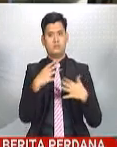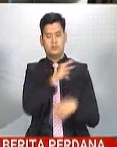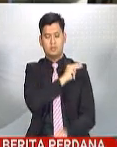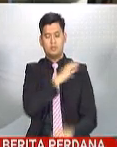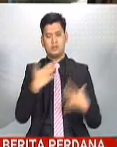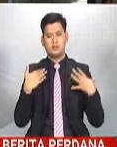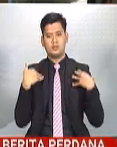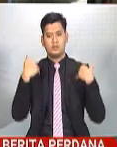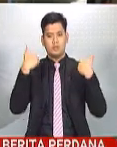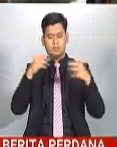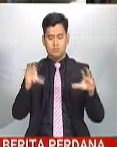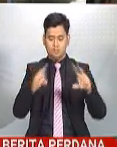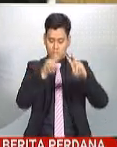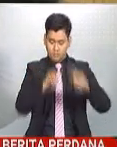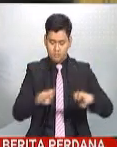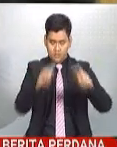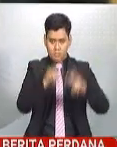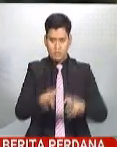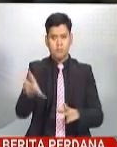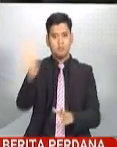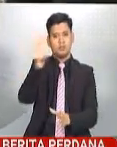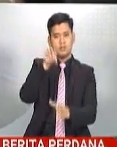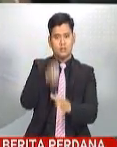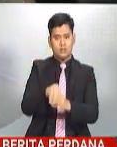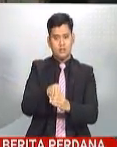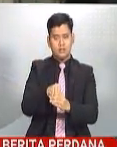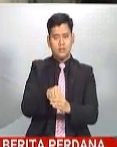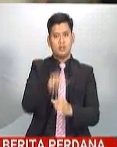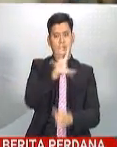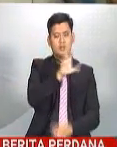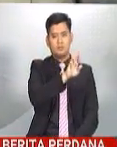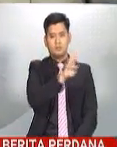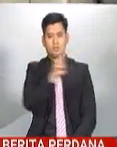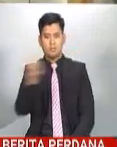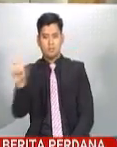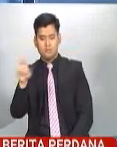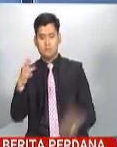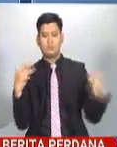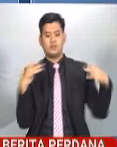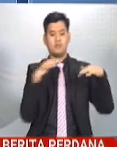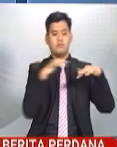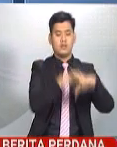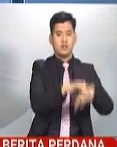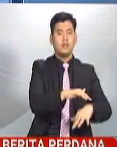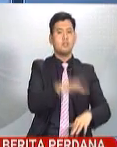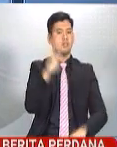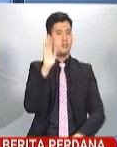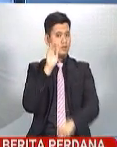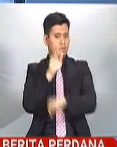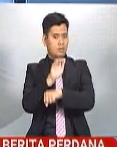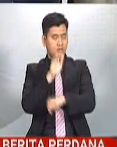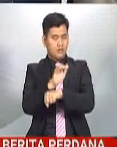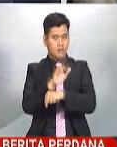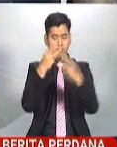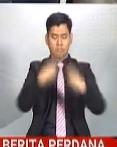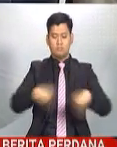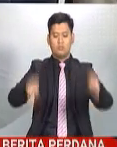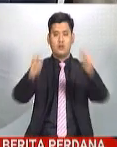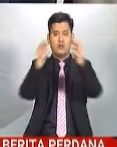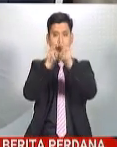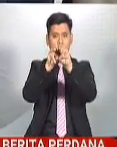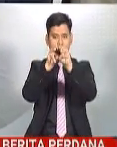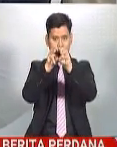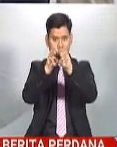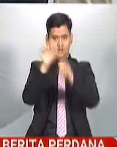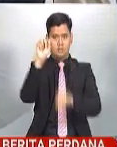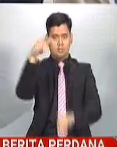mengenai penglibatan lebih 5,000 orang rakyat Malaysia yang menghadiri perhimpunan tabligh di Masjid Seri Petaling Selangor pada